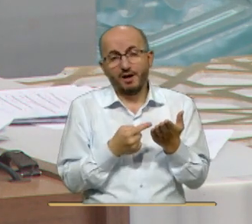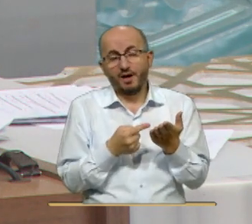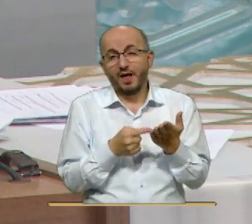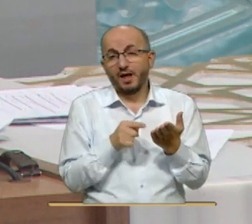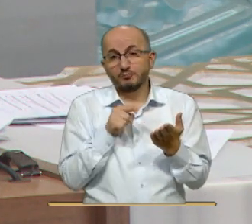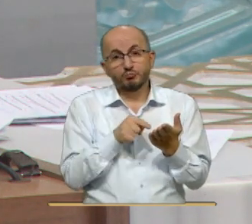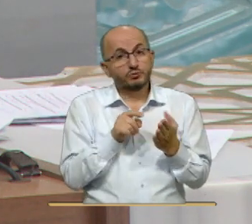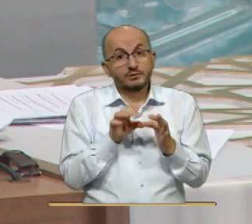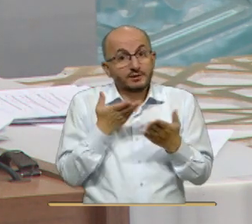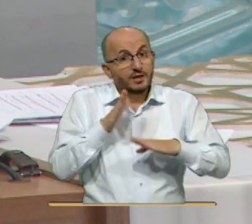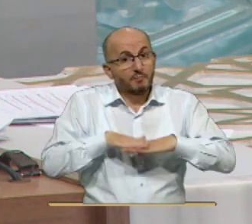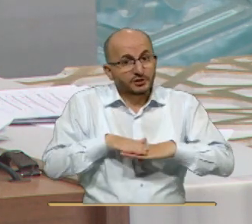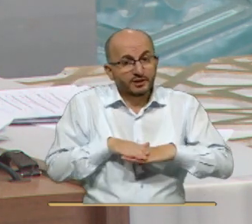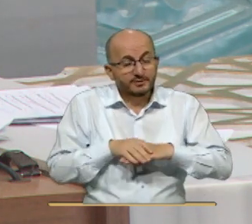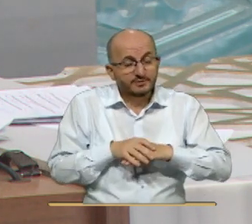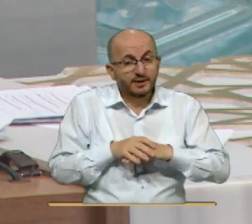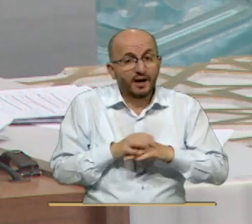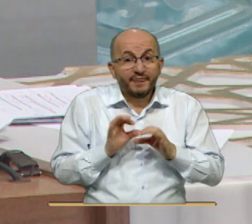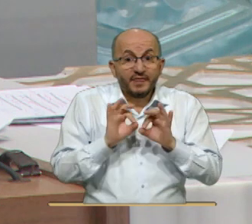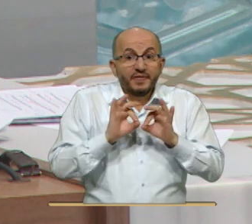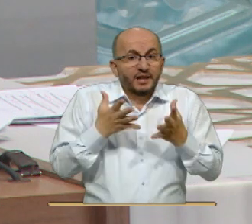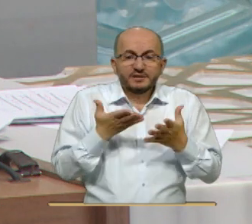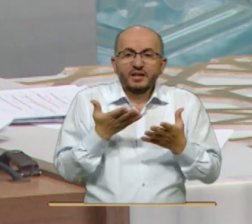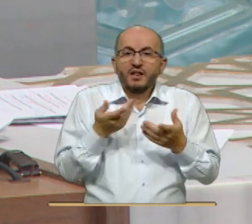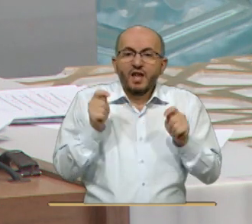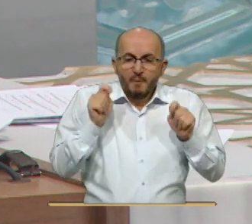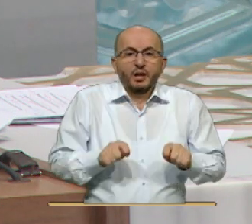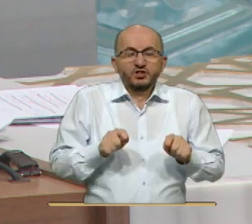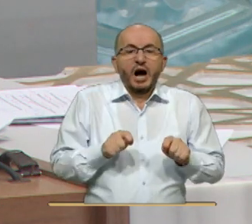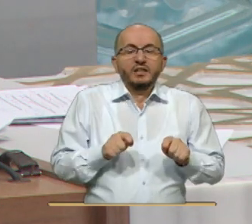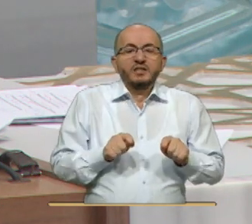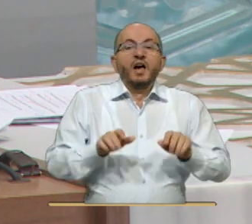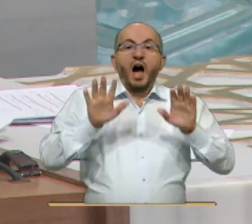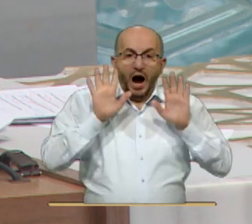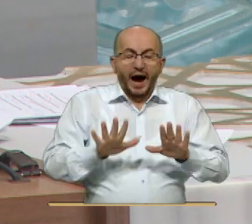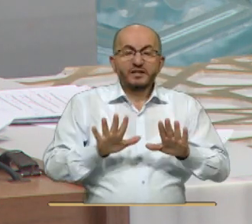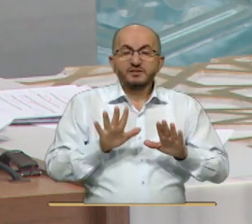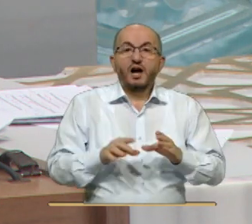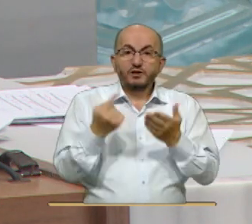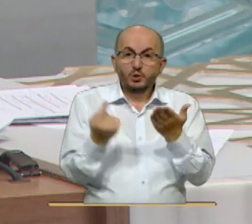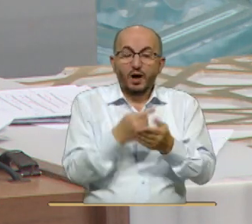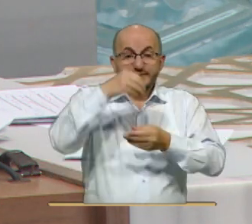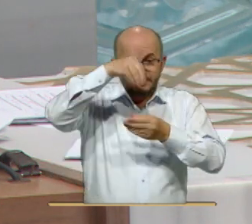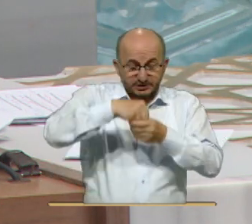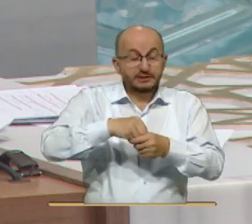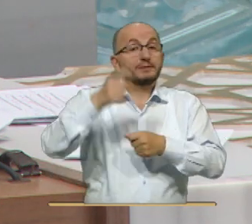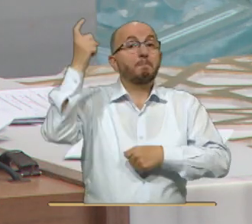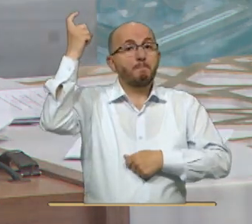Bunu nasıl yapacağız? Nasıl gerçekleştireceğiz? Ancak onun içeriğini